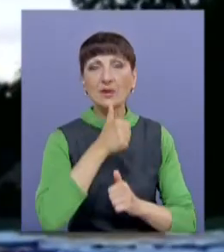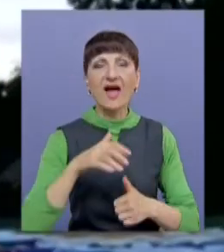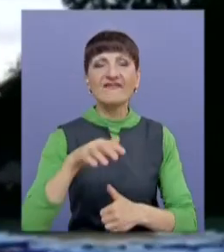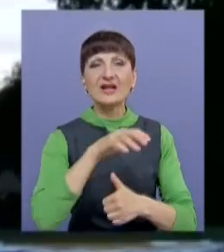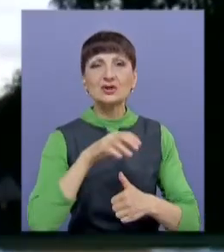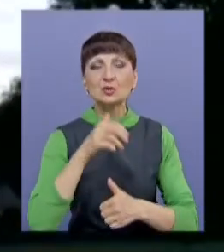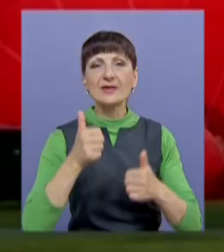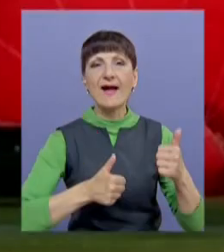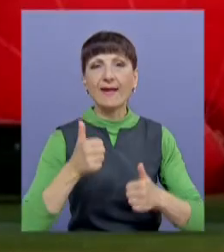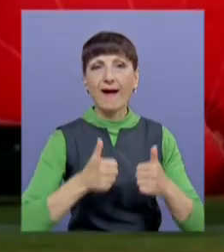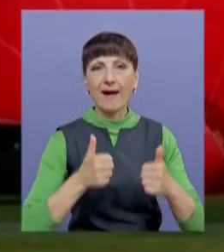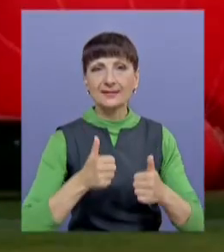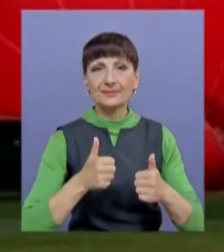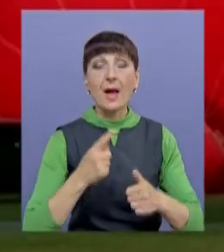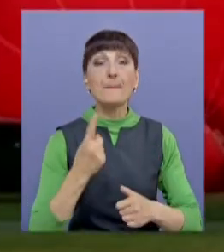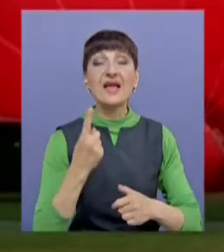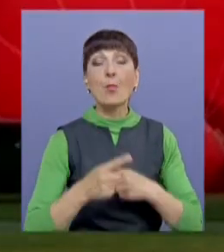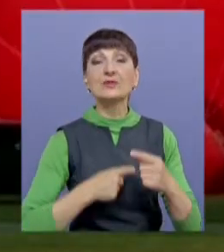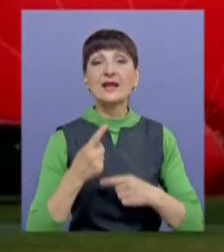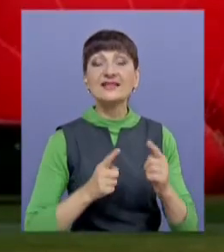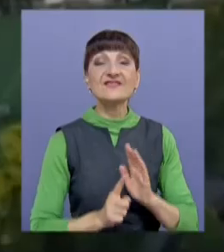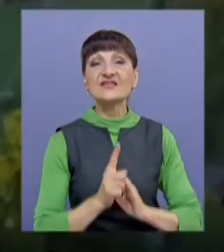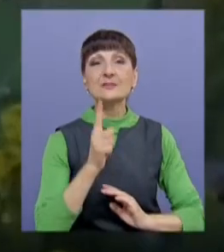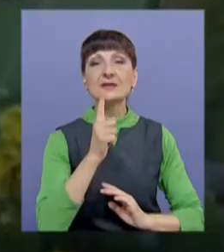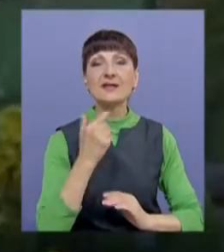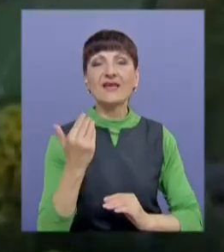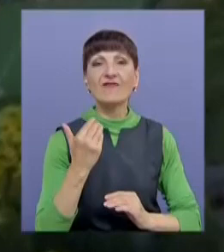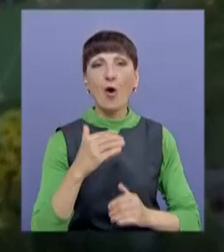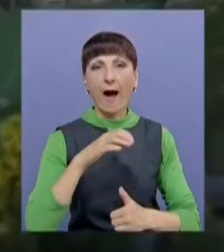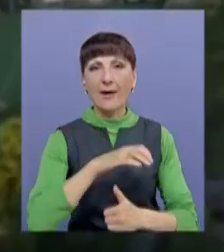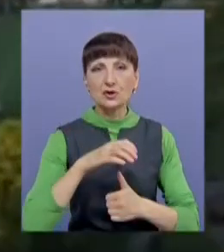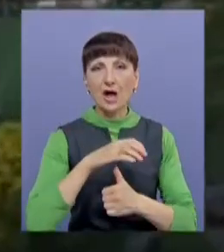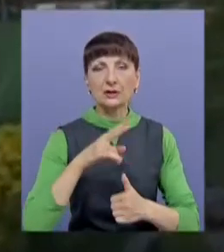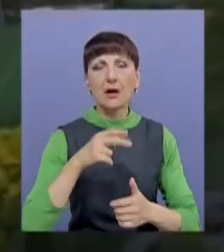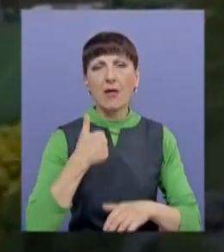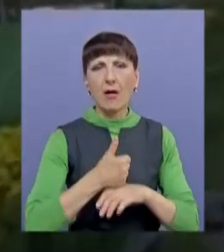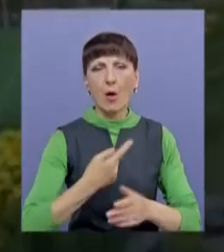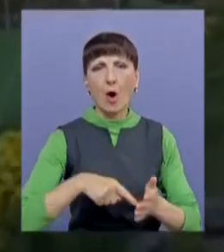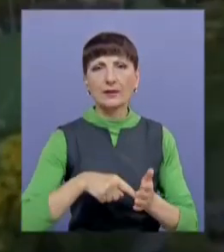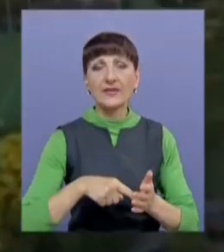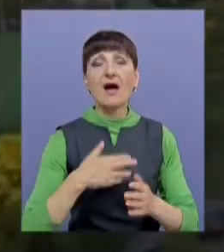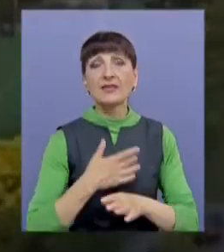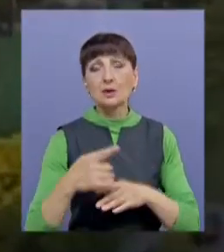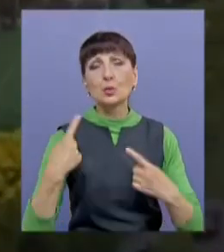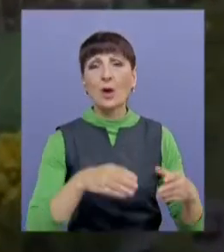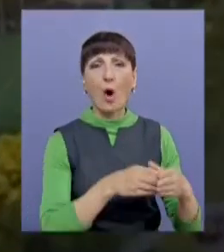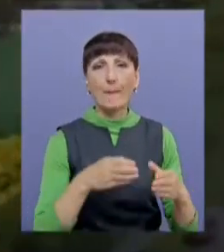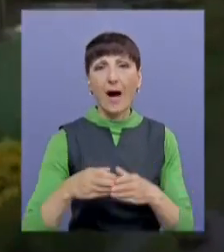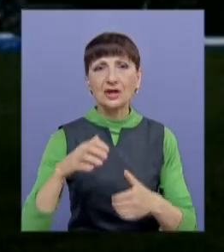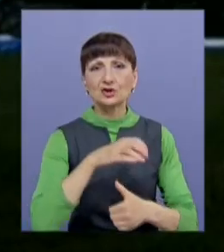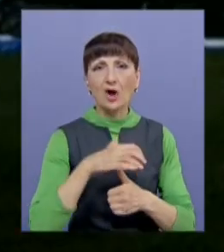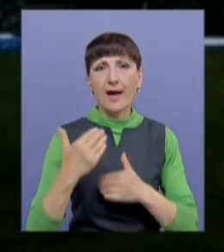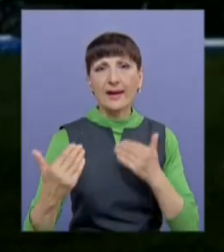воздушная регата лорда мэра. Первым по традиции взмыл вверх его аэростат. За ним поднялись шары крупных городских компаний. Это